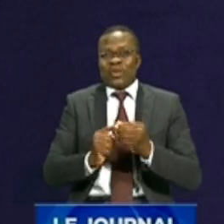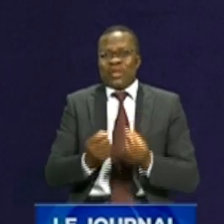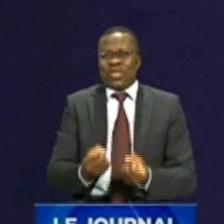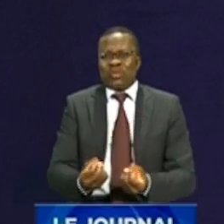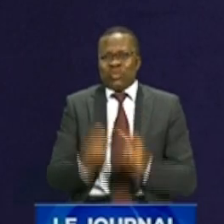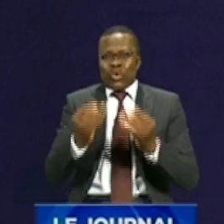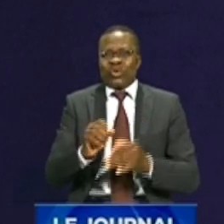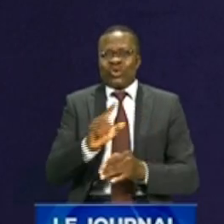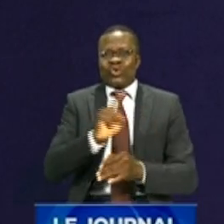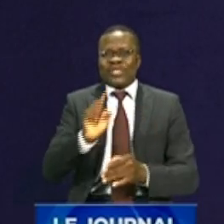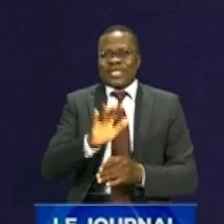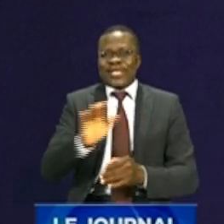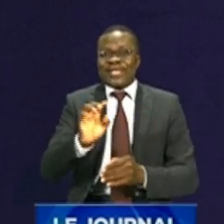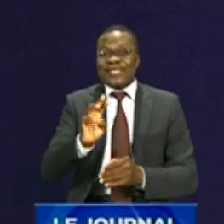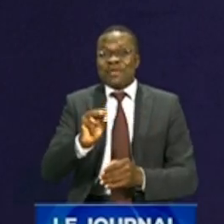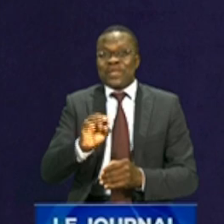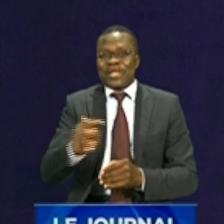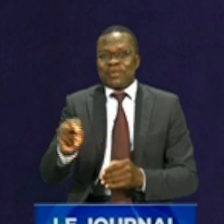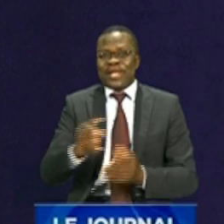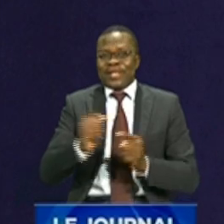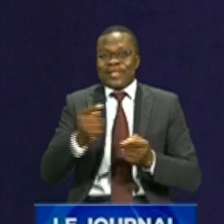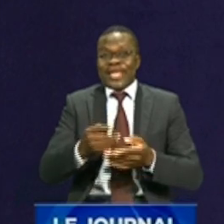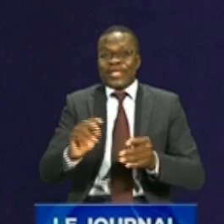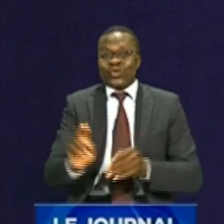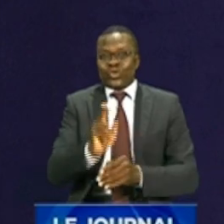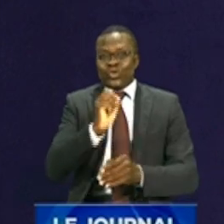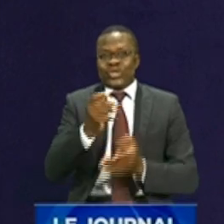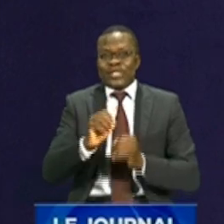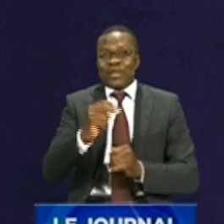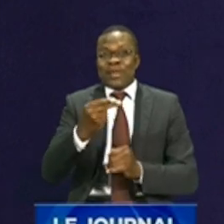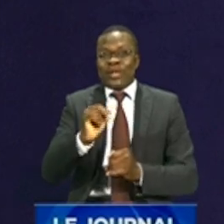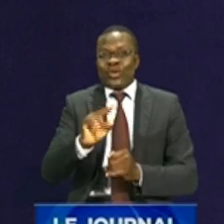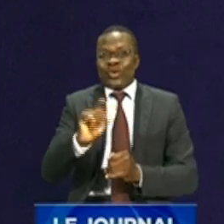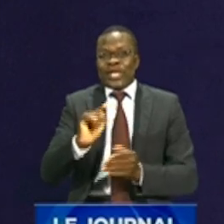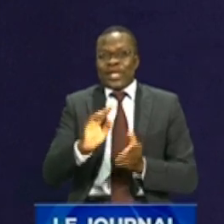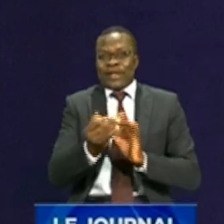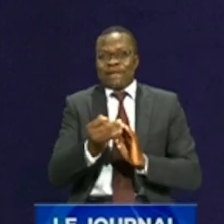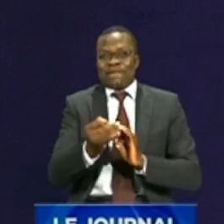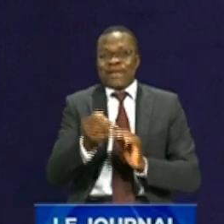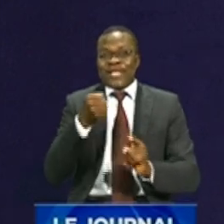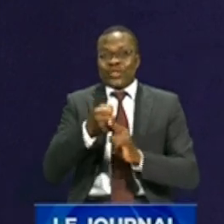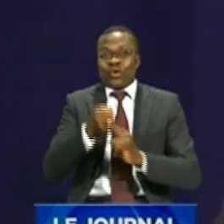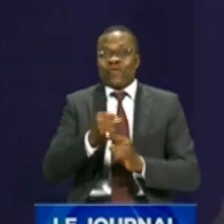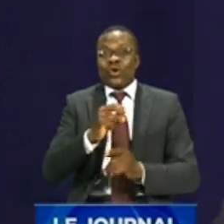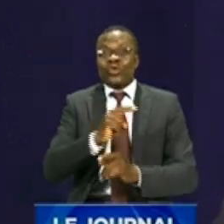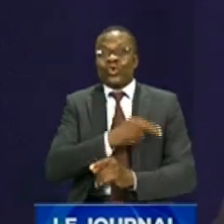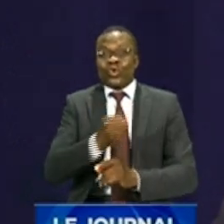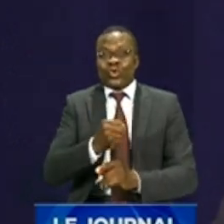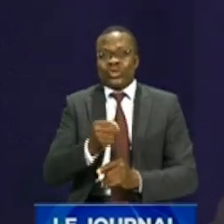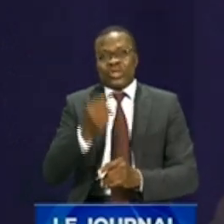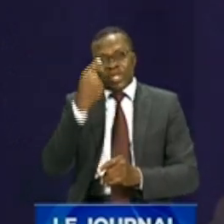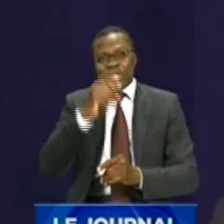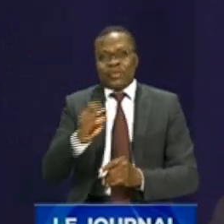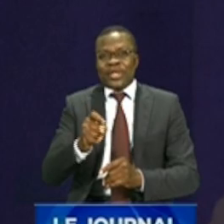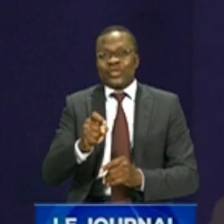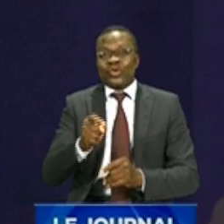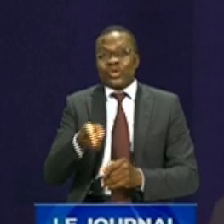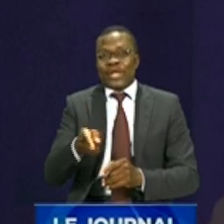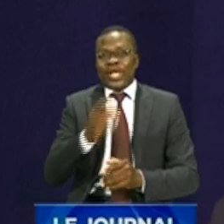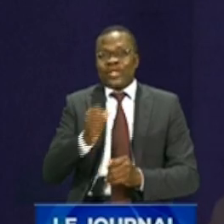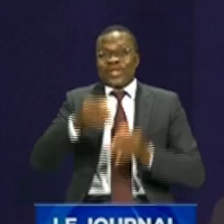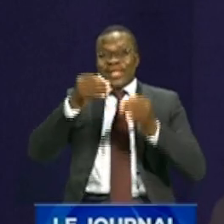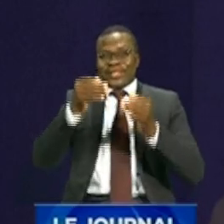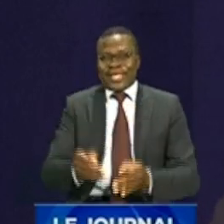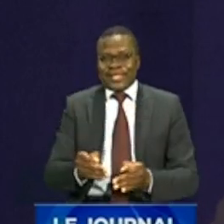de 155 mm très utilisés par l'Ukraine face aux forces russes. Estimant que cet automne sera